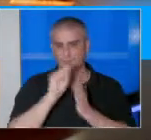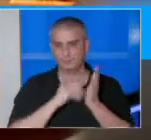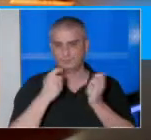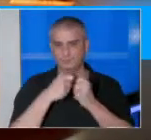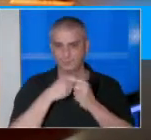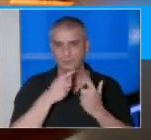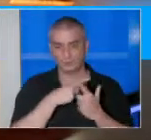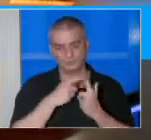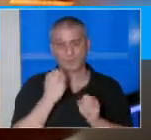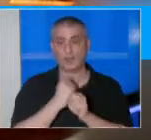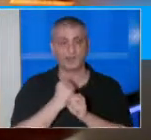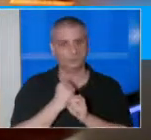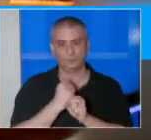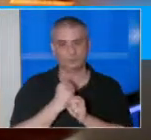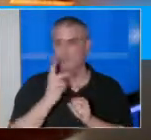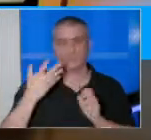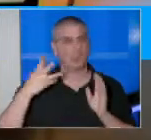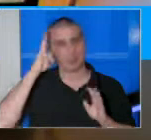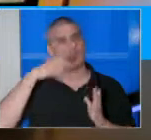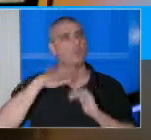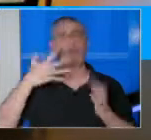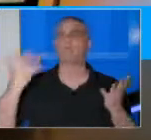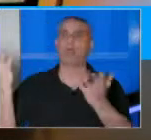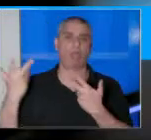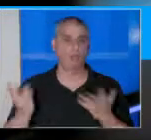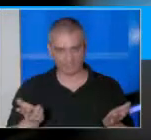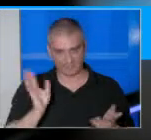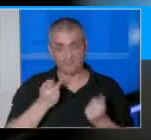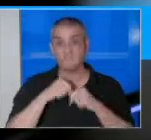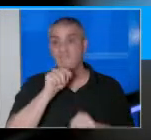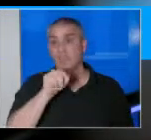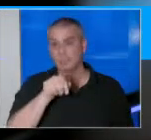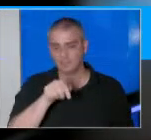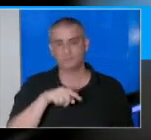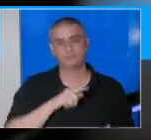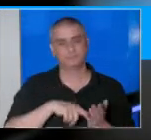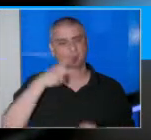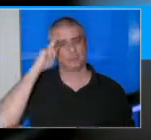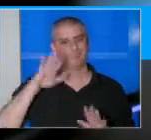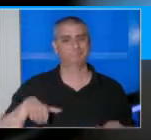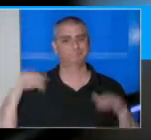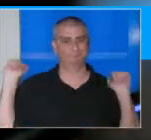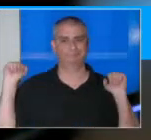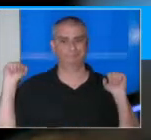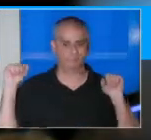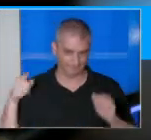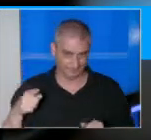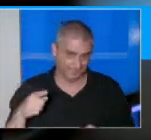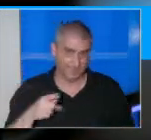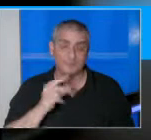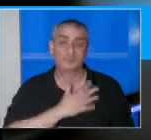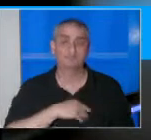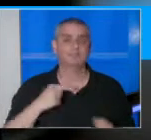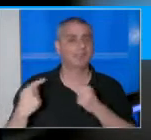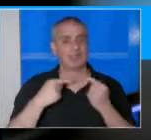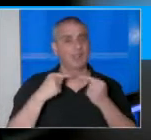המשותפת, לגרום לכך שלא היה רוב לליכוד שוב גם בוועדה הזאת, ולכן הליכוד משך את הבקשה שלו, אם תרצה, בקרב